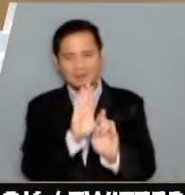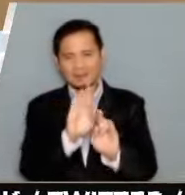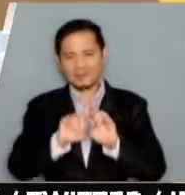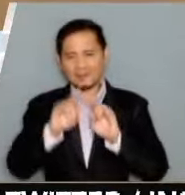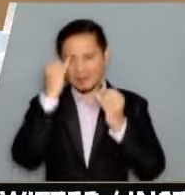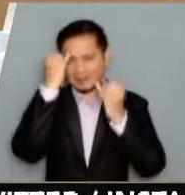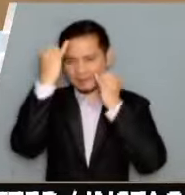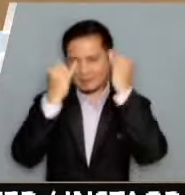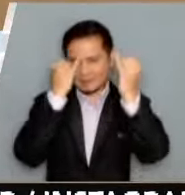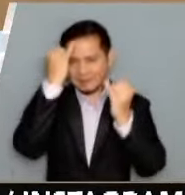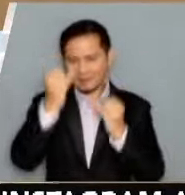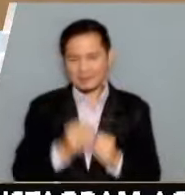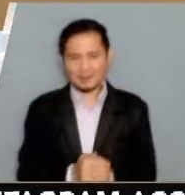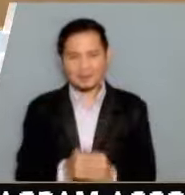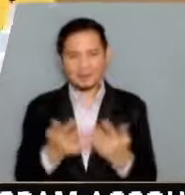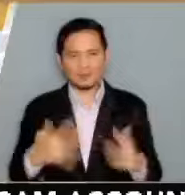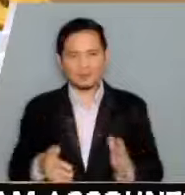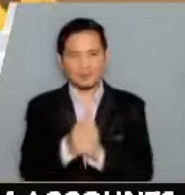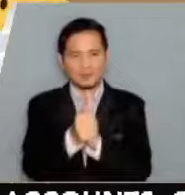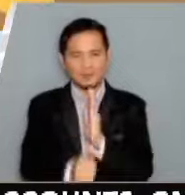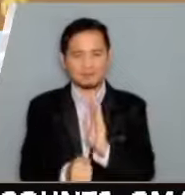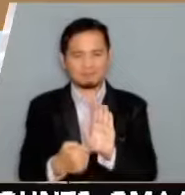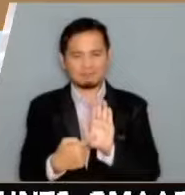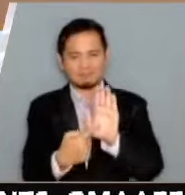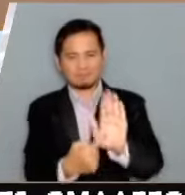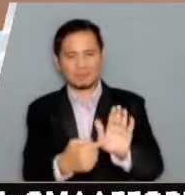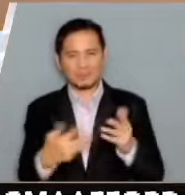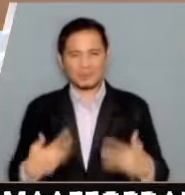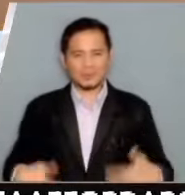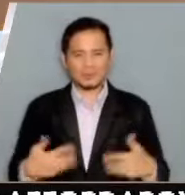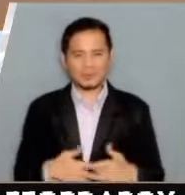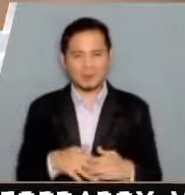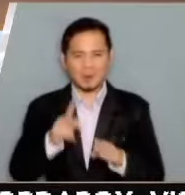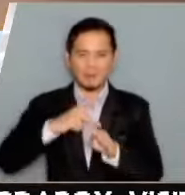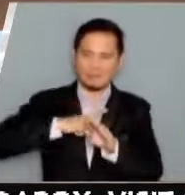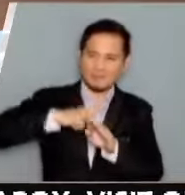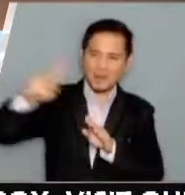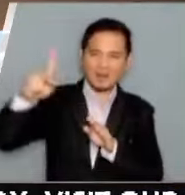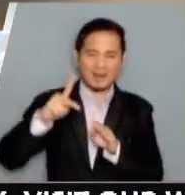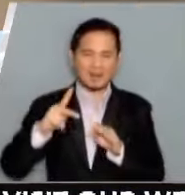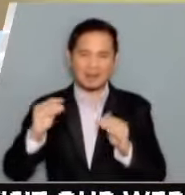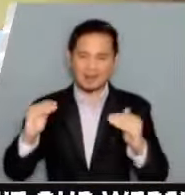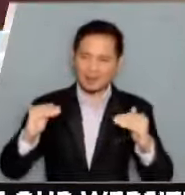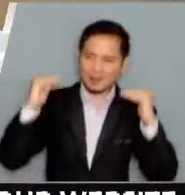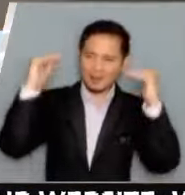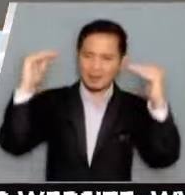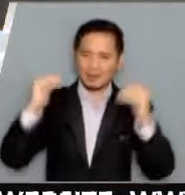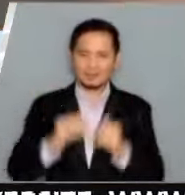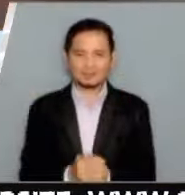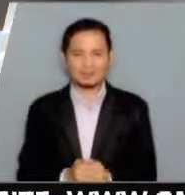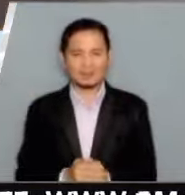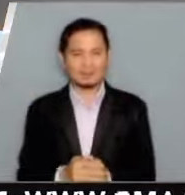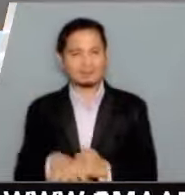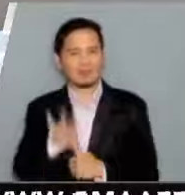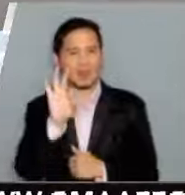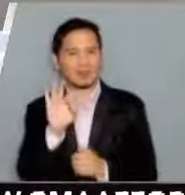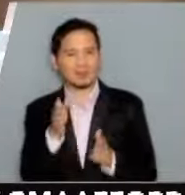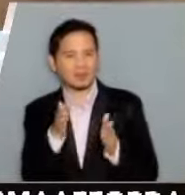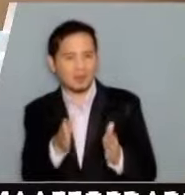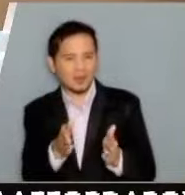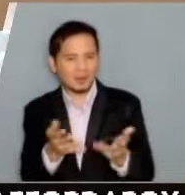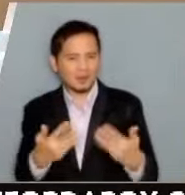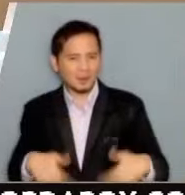nila. Magaling yung mga moves nila. Makikita mo naman na may pagka-pro level may sila. Pagka-pro level. At maparaan. Baka kasama na ni Nesty